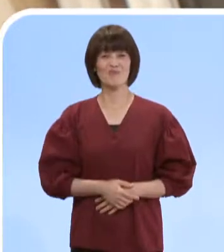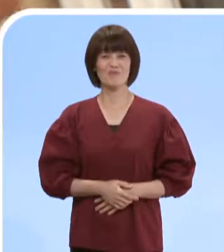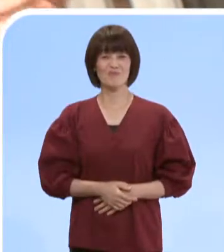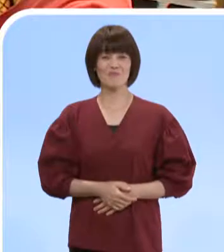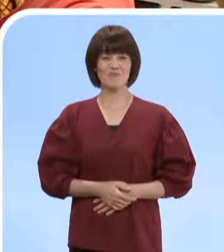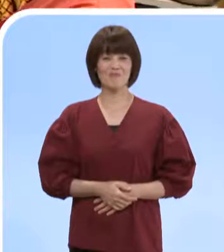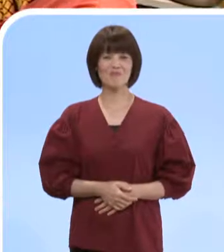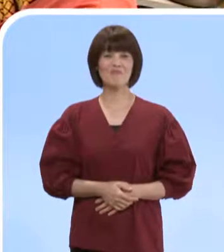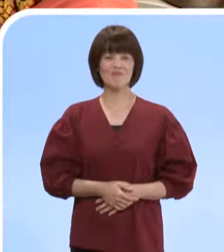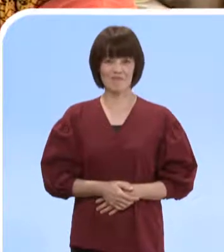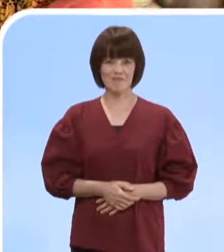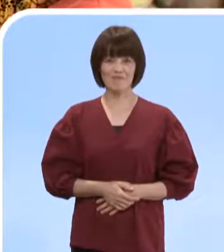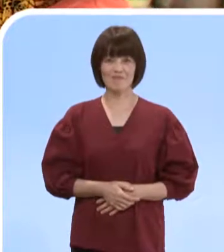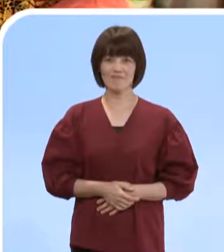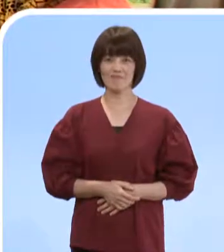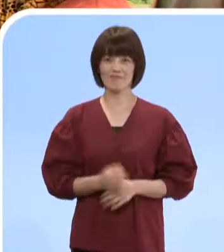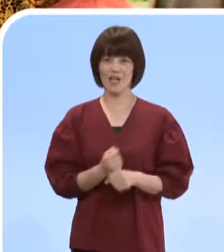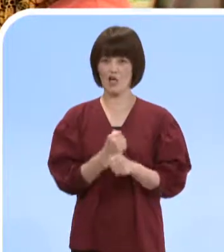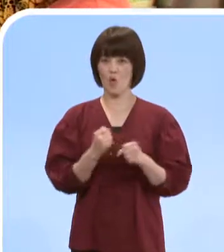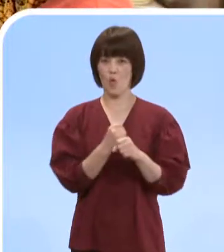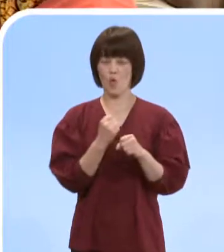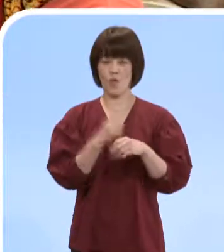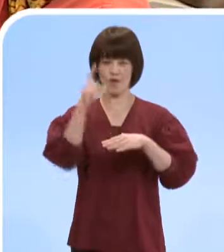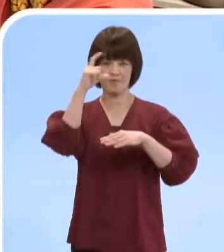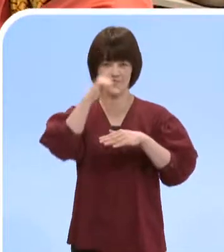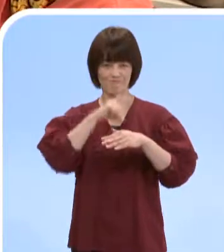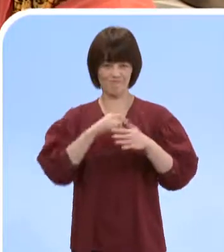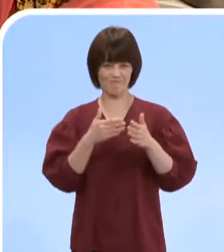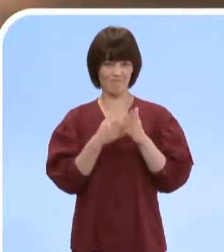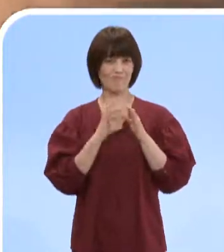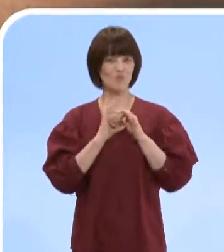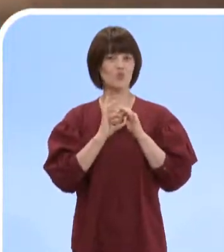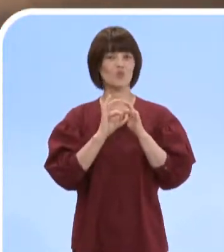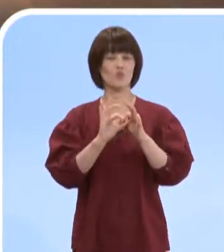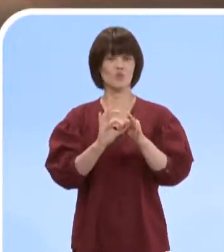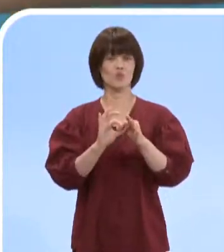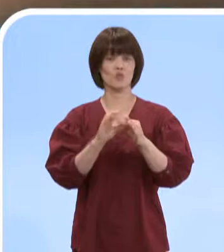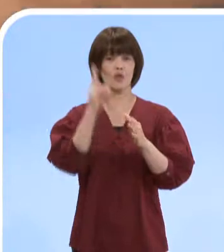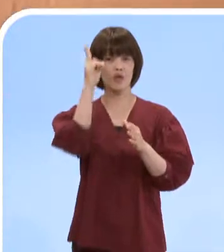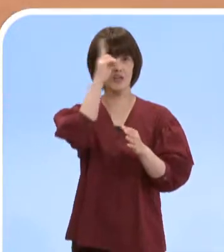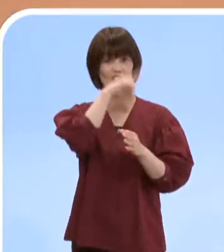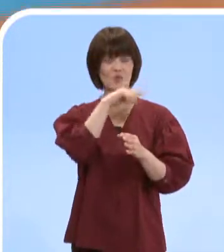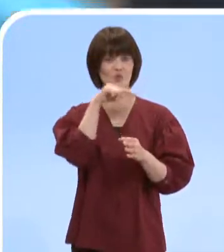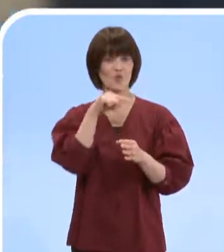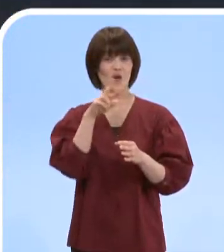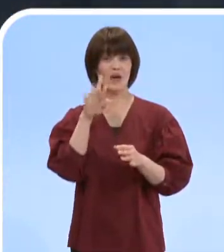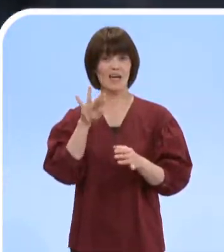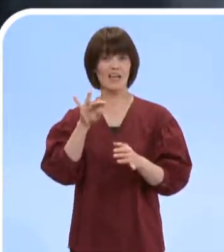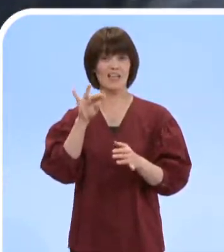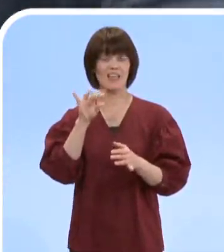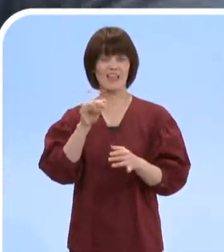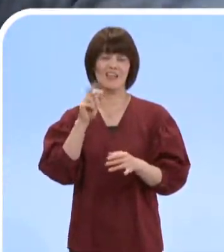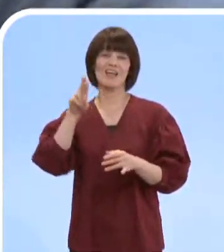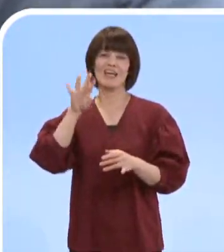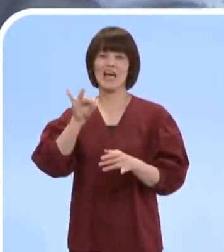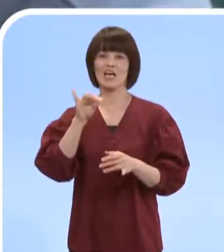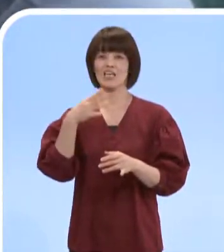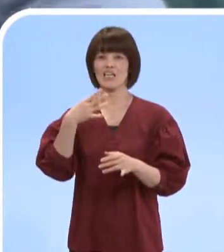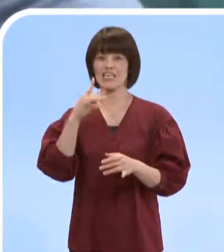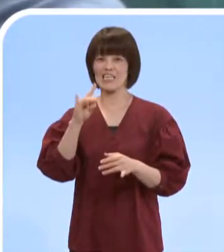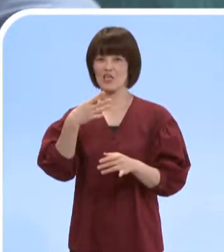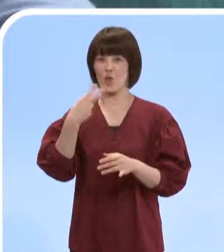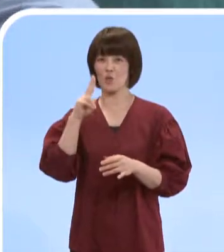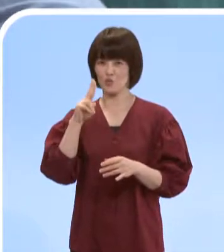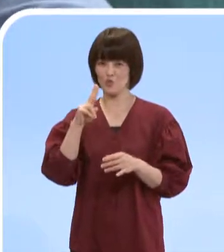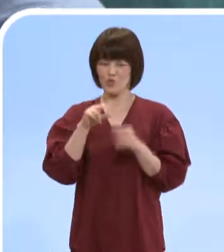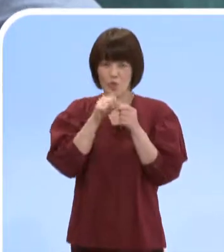は。 作業は夕方まで続きます。午後からはらっきょうの皮を剥いて